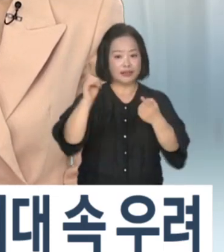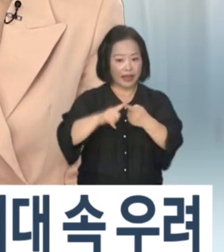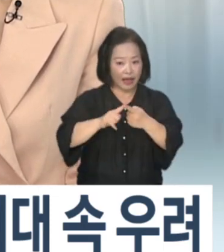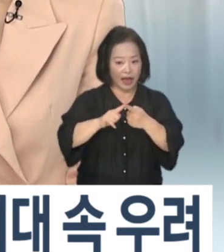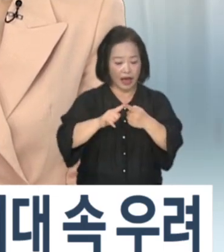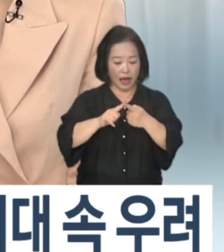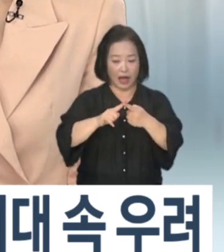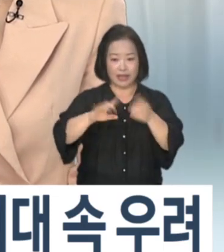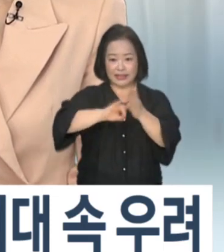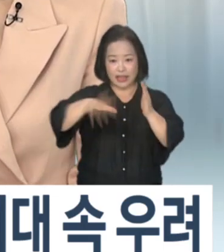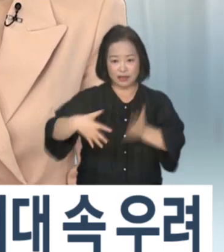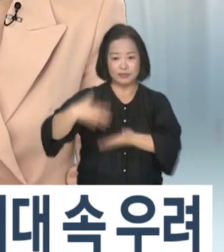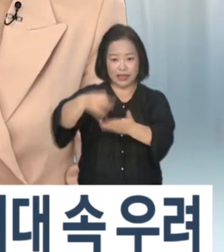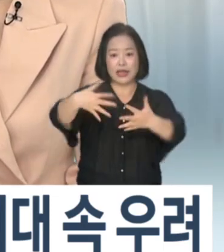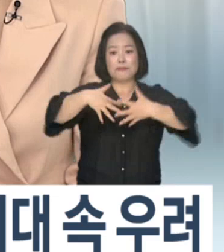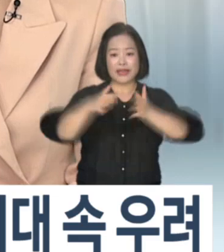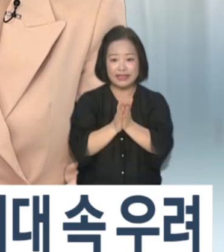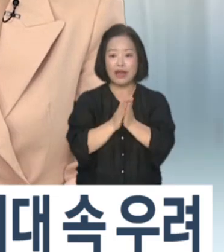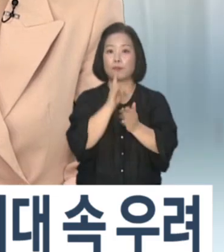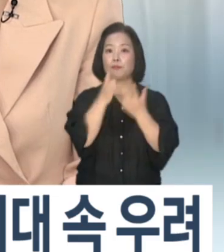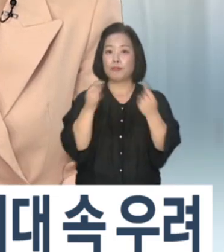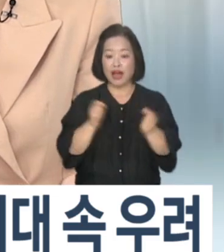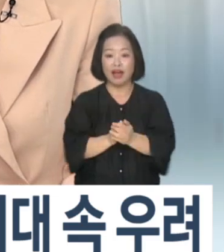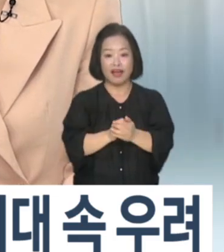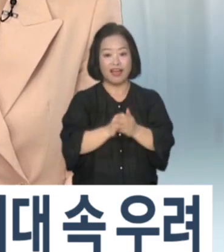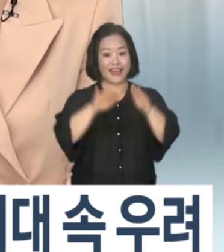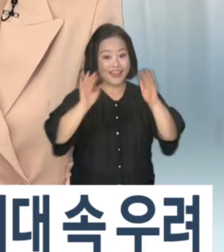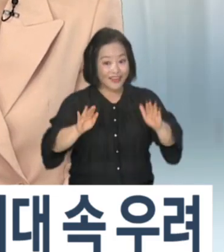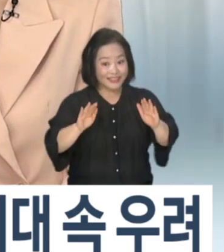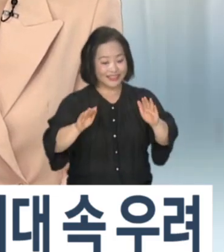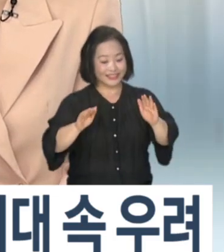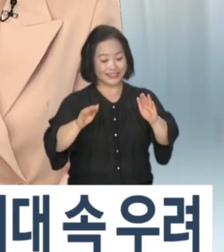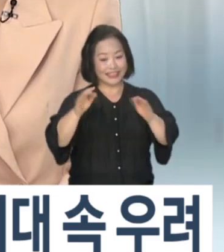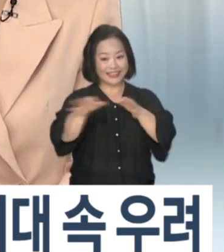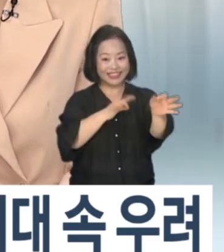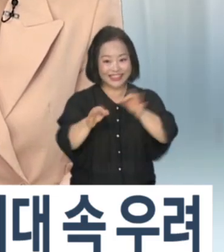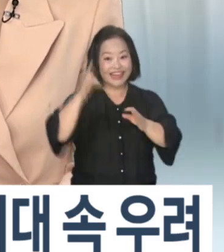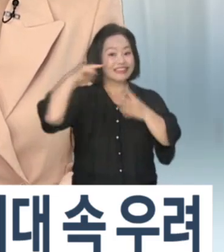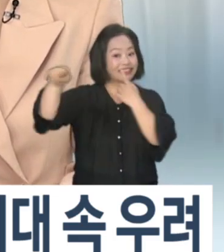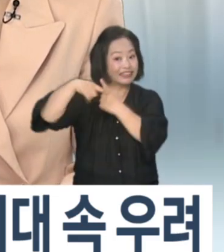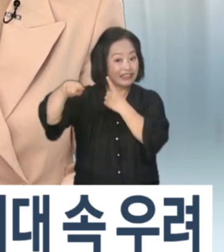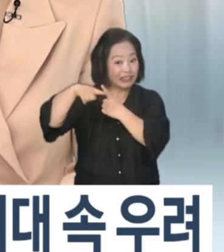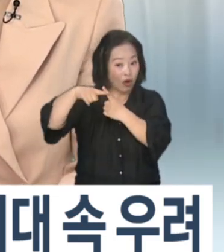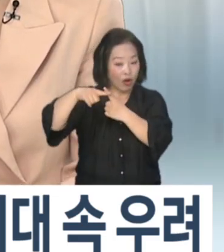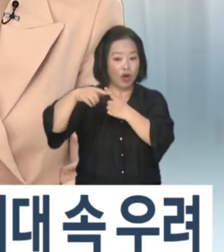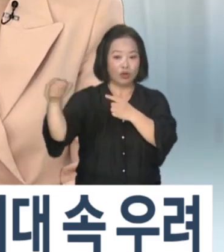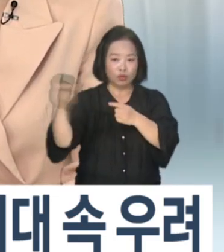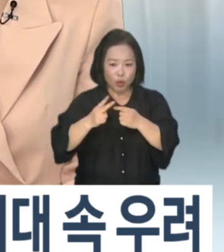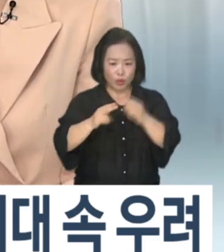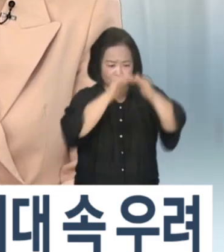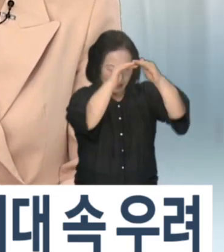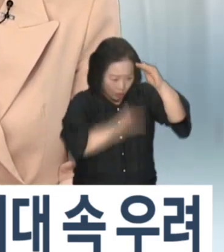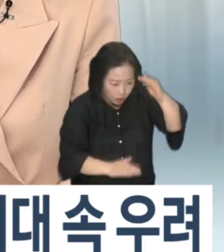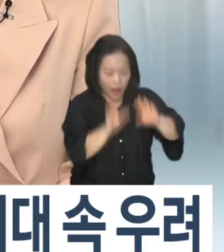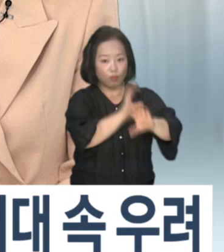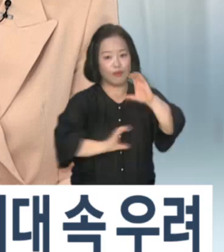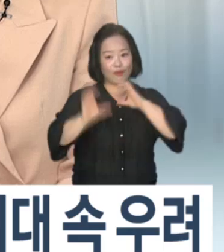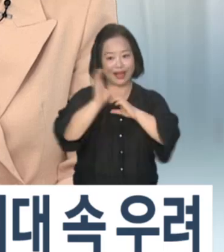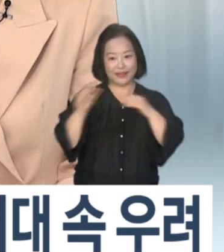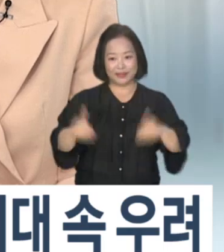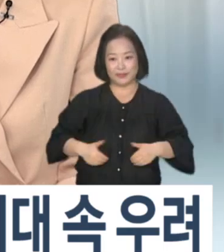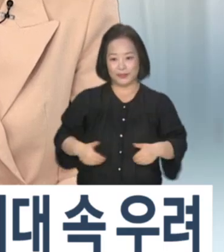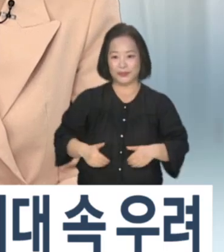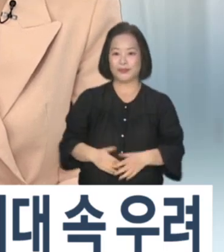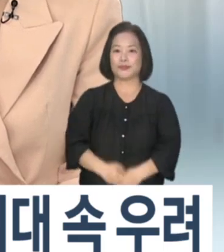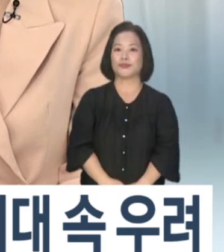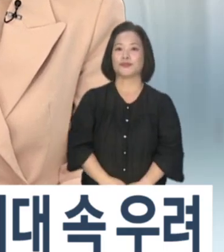폐지를 언급하면서인데요. 네, 시장에 긍정적인 영향을 미칠 거란 평가와 함께 보완 입법 필요성도 나옵니다. 김수강